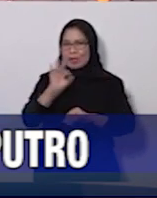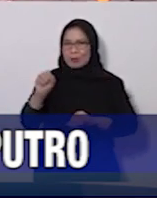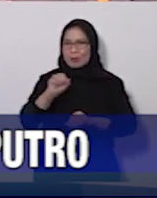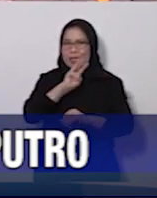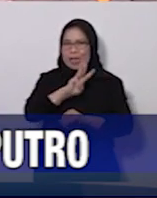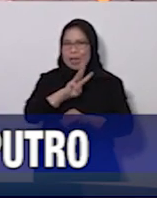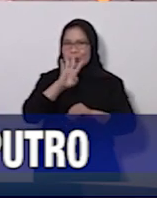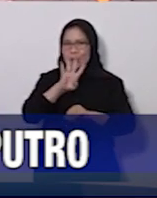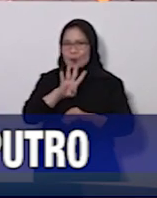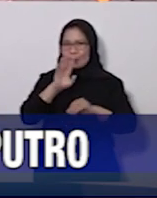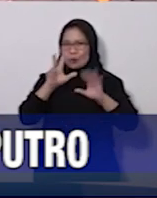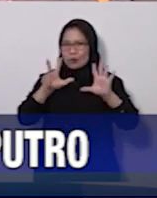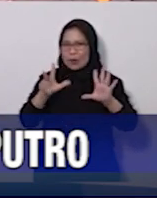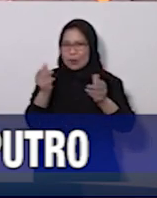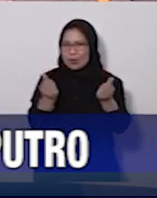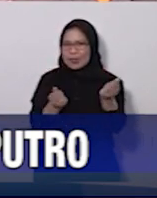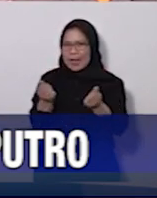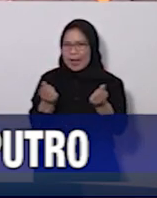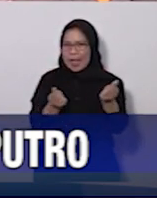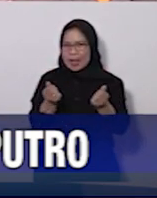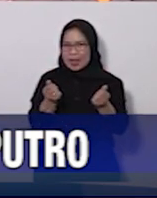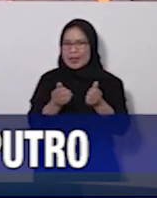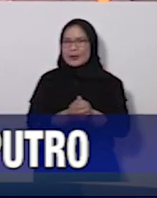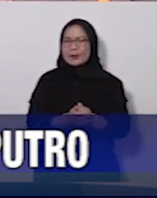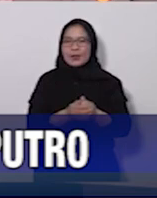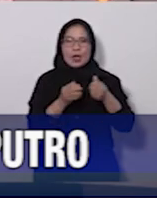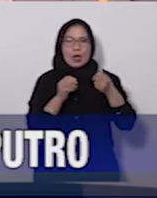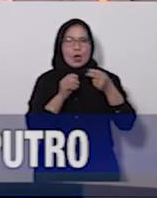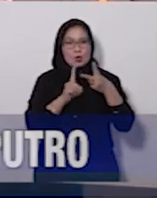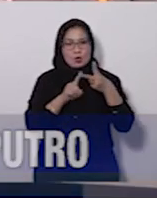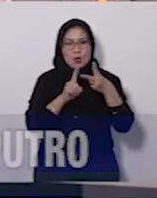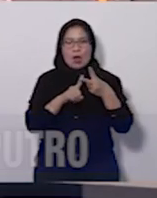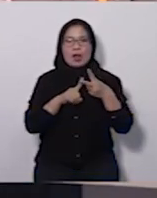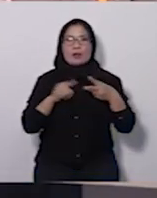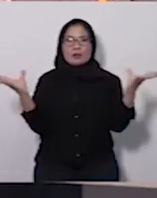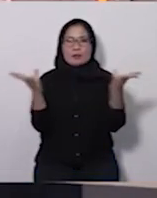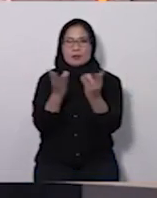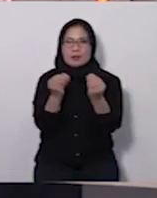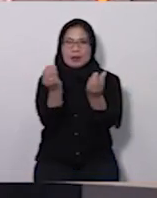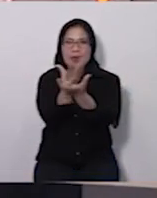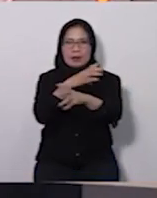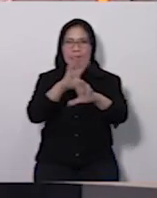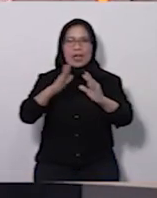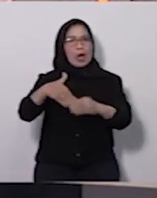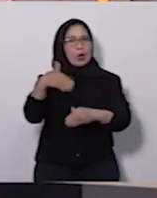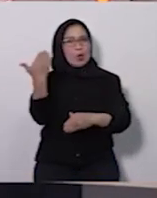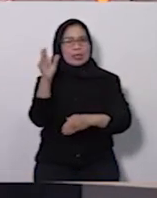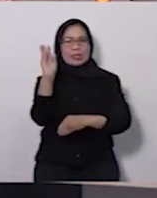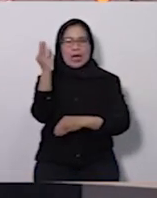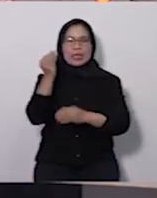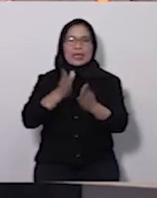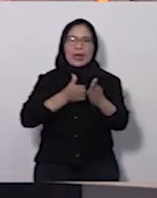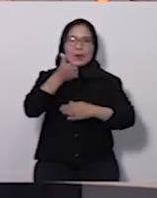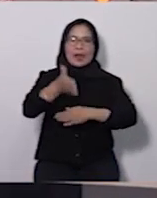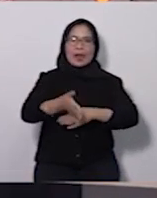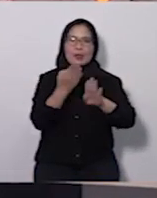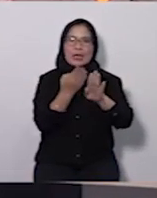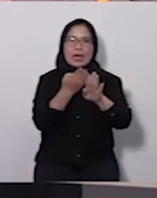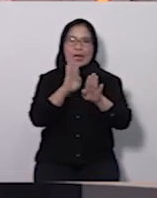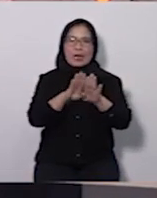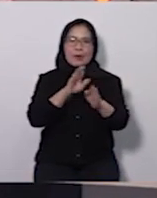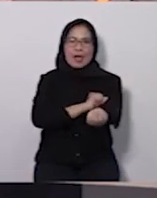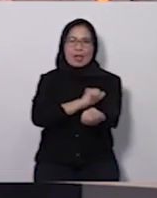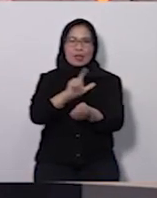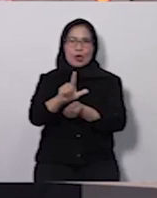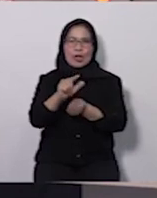39.348 kendaraan dua volume arus lalu lintas yang keluar Jakarta melalui gerbang tol